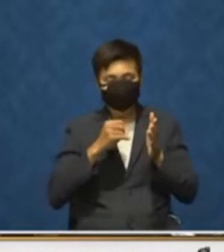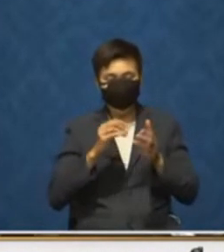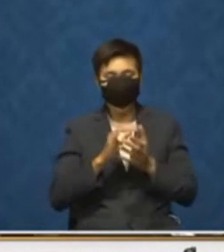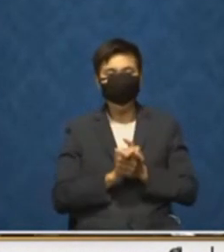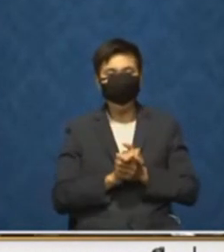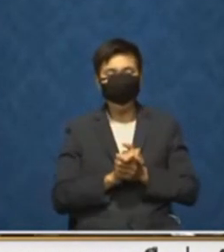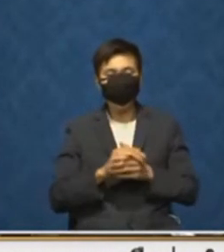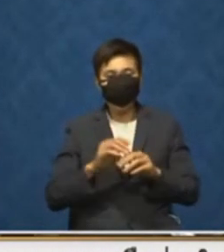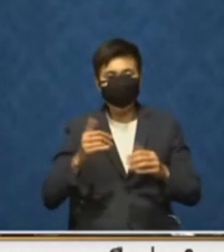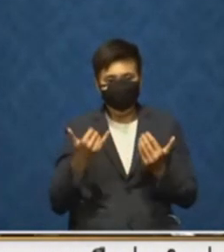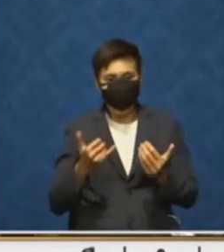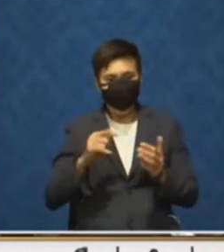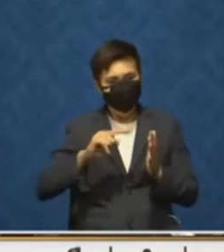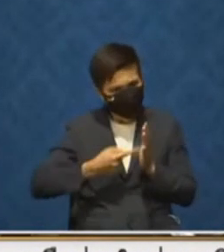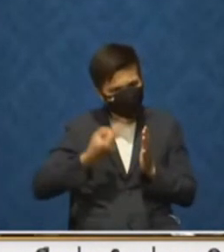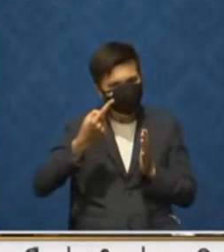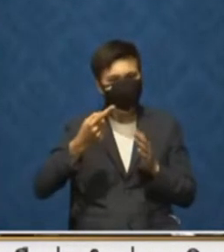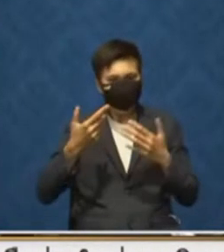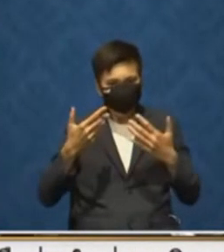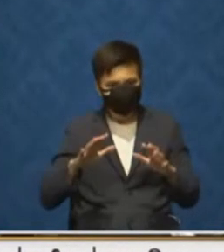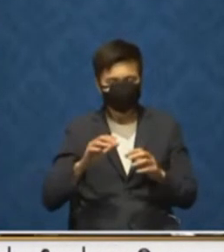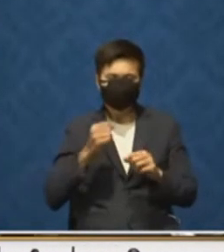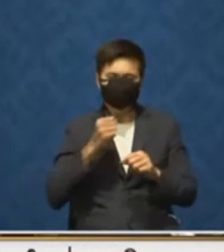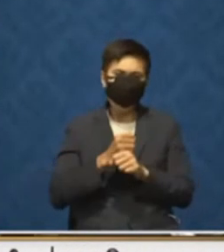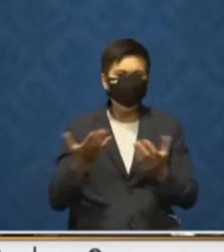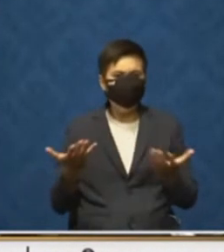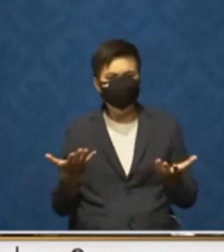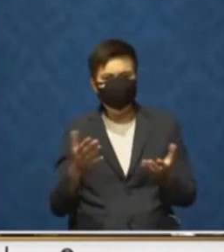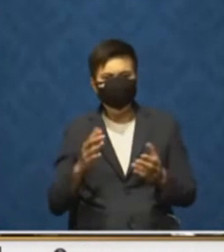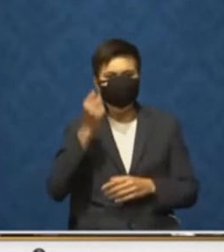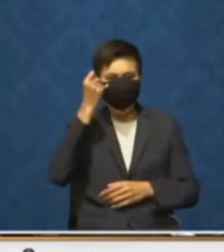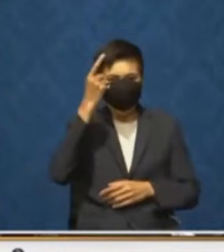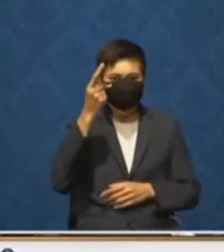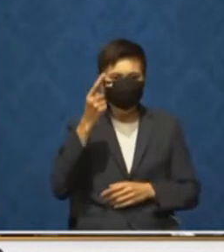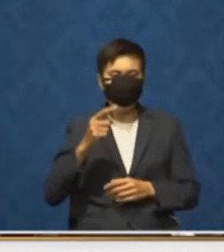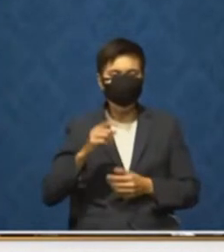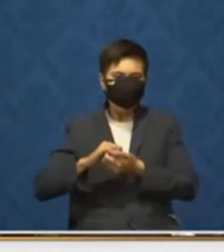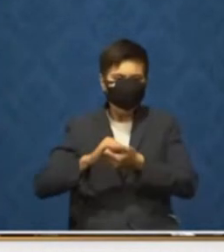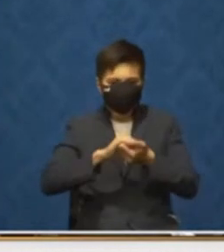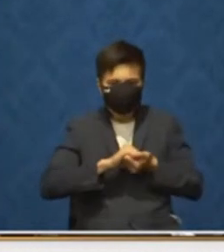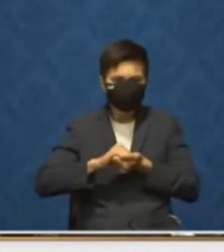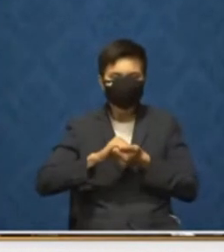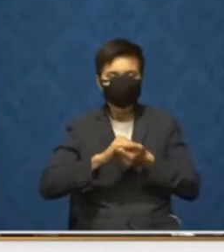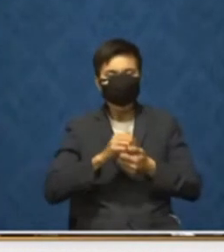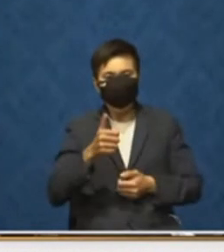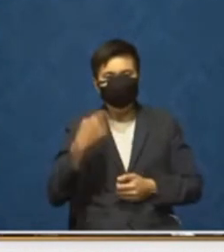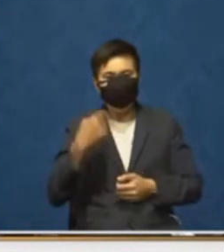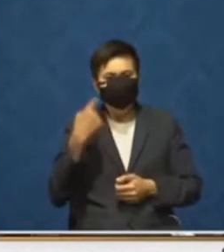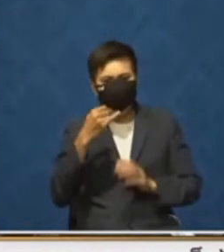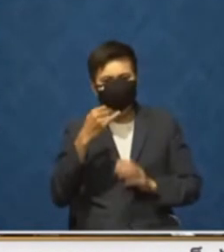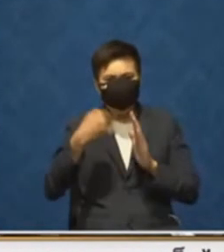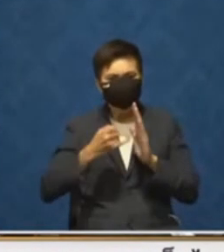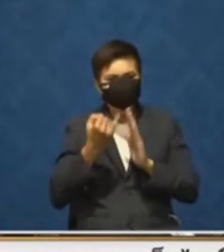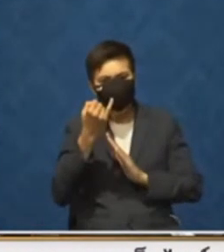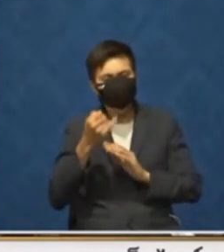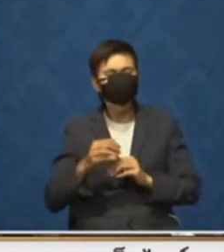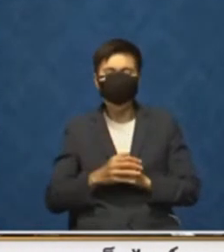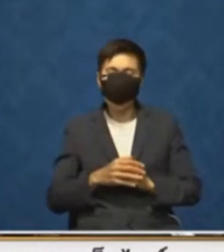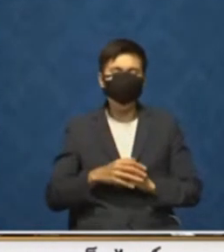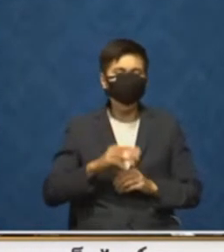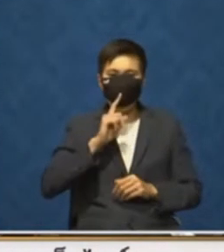และเพียงจะทำอย่างไรเนี่ยให้เกิดความเข้าใจที่ดีต่อกันใครจะผิดใครจะถูกไม่ว่าเหรอครับ